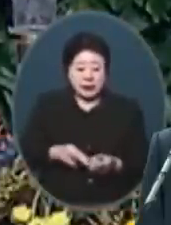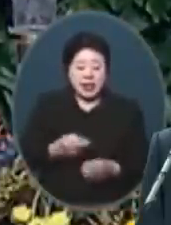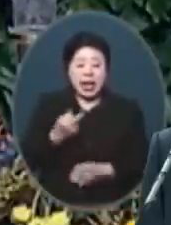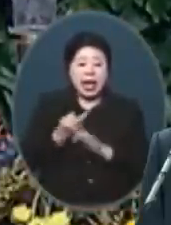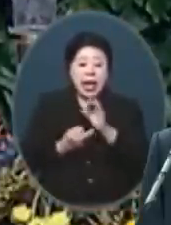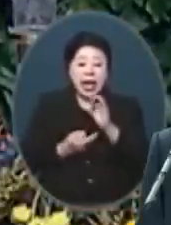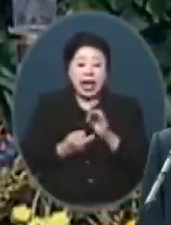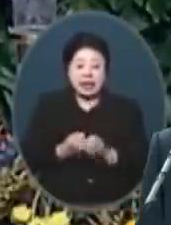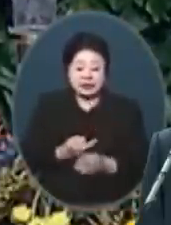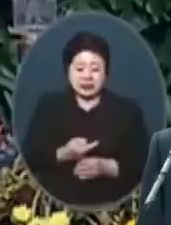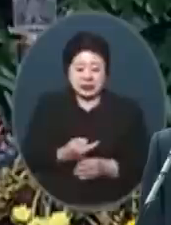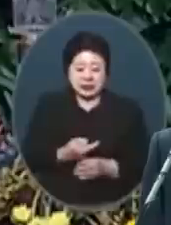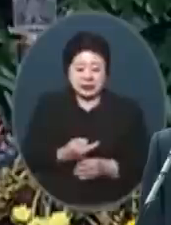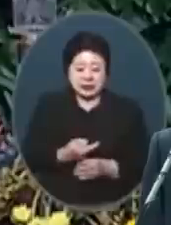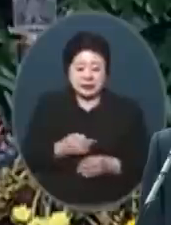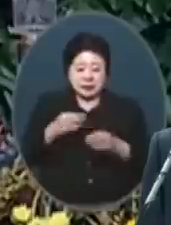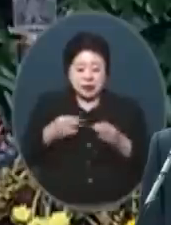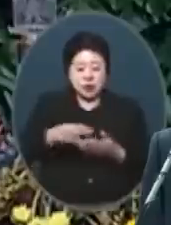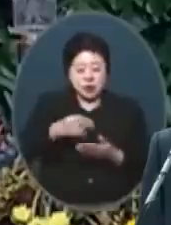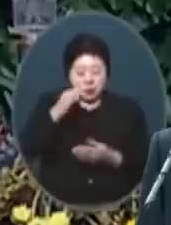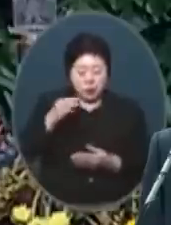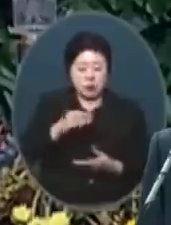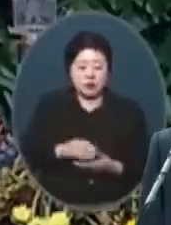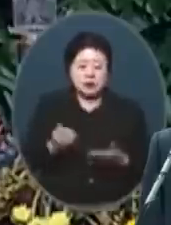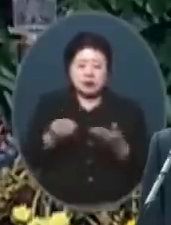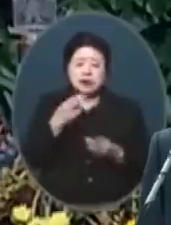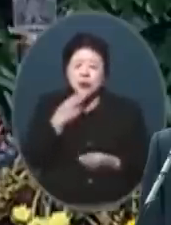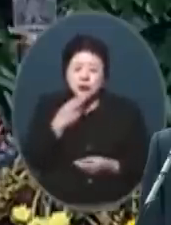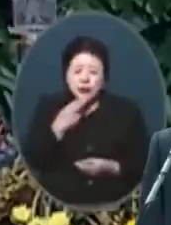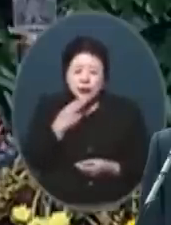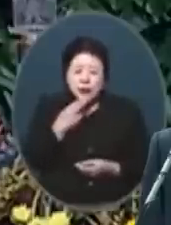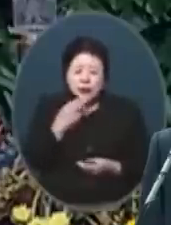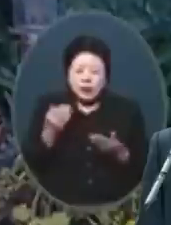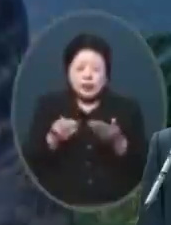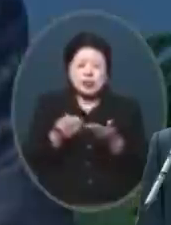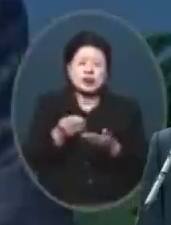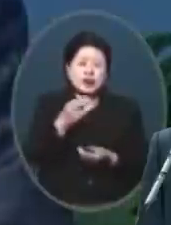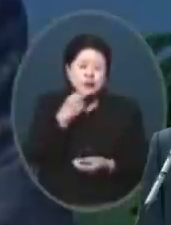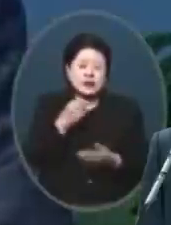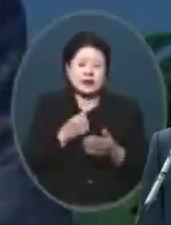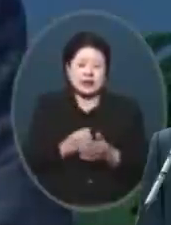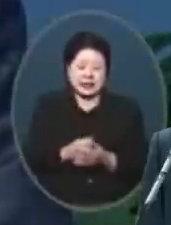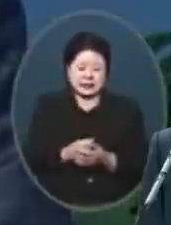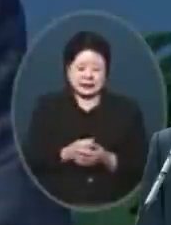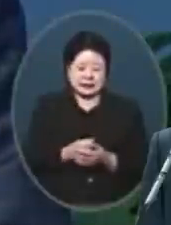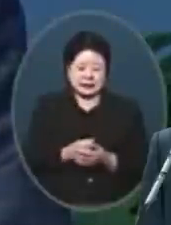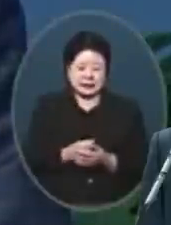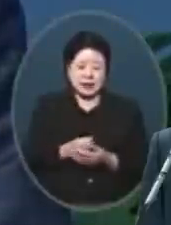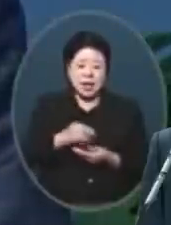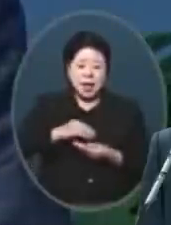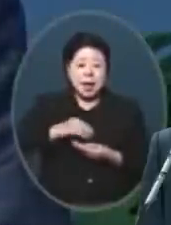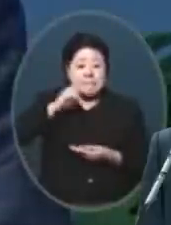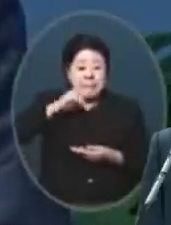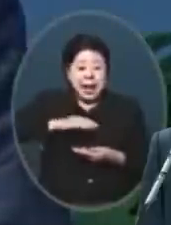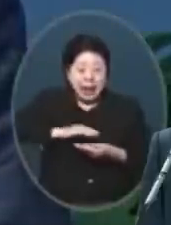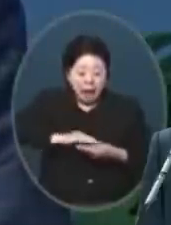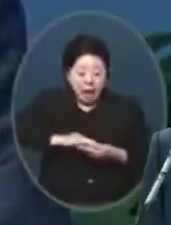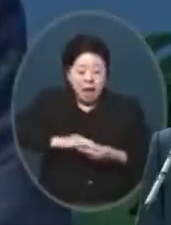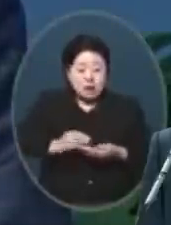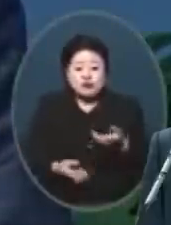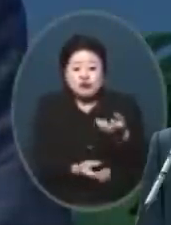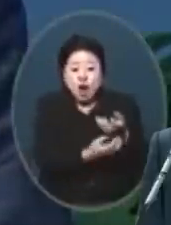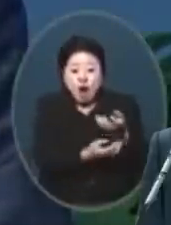그우를 보고 이렇게 외쳤습니다. 그는 직장도 없고 직업도 없기 때문에 토스트를